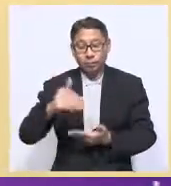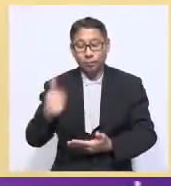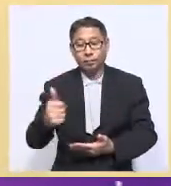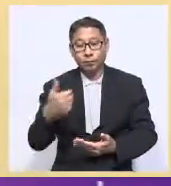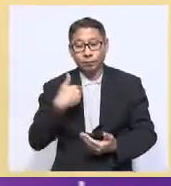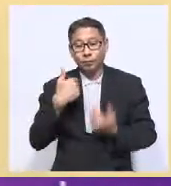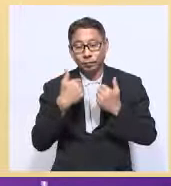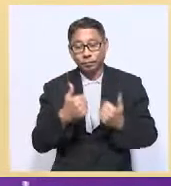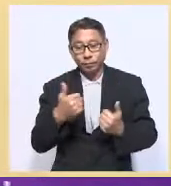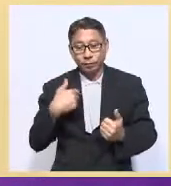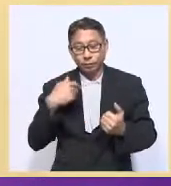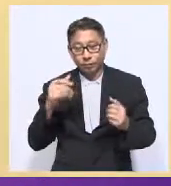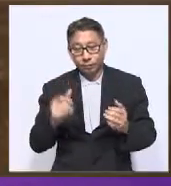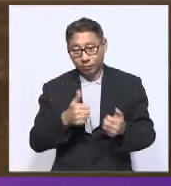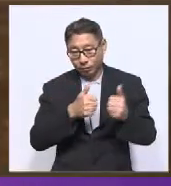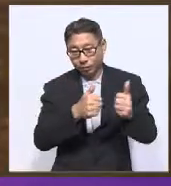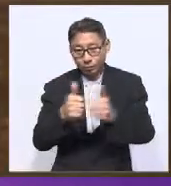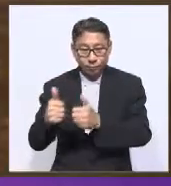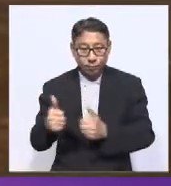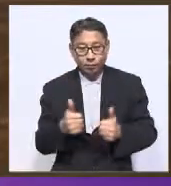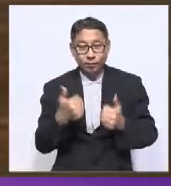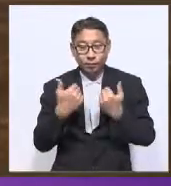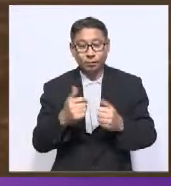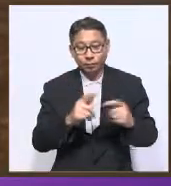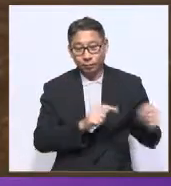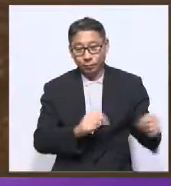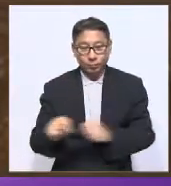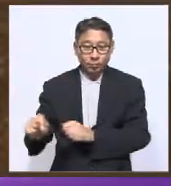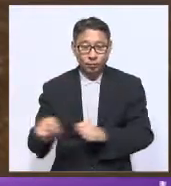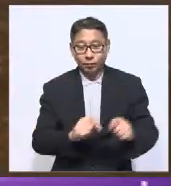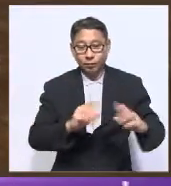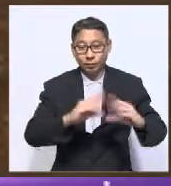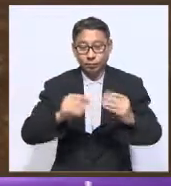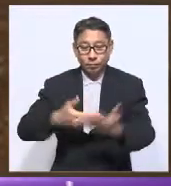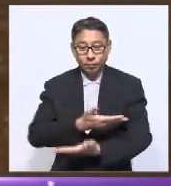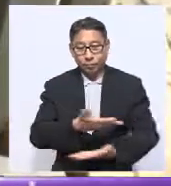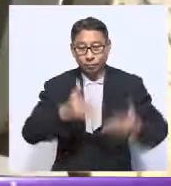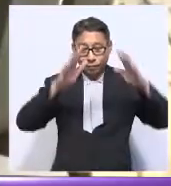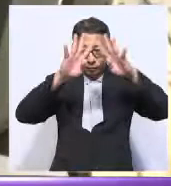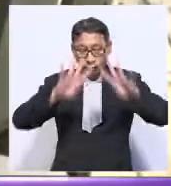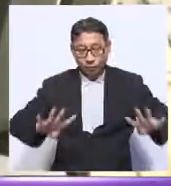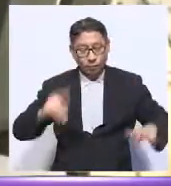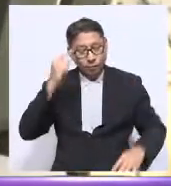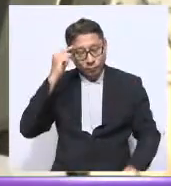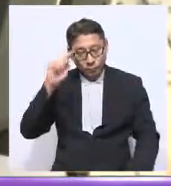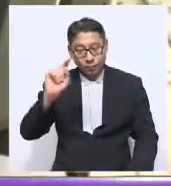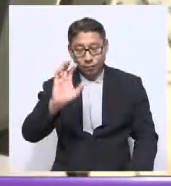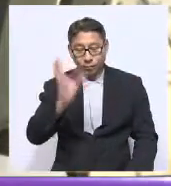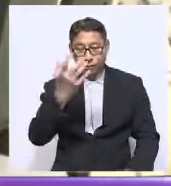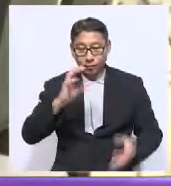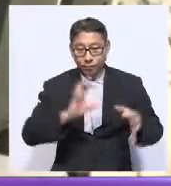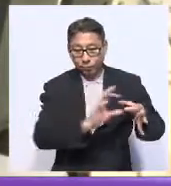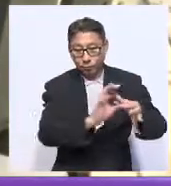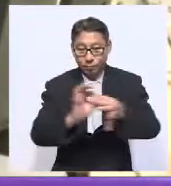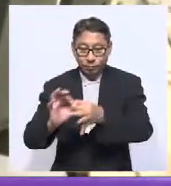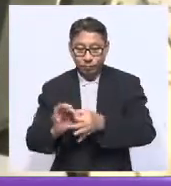ร้อยราบรื่นอย่างมีประสิทธิภาพค่ะซึ่งการเตรียมการจัดการประชุมอาเซียนก็ต้องคำนึงถึงระดับโลกด้วยที่จะต้องเชื่อมโยง